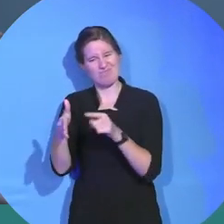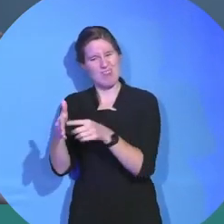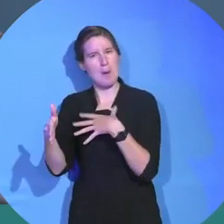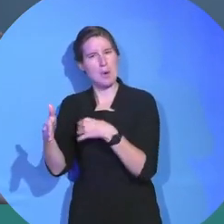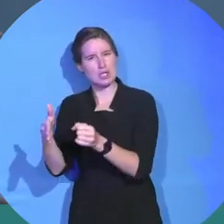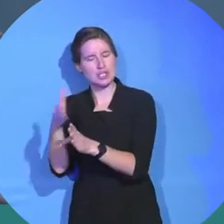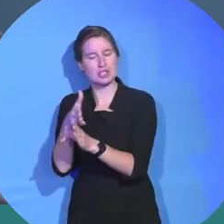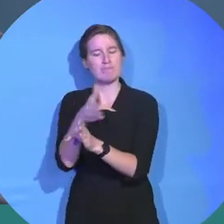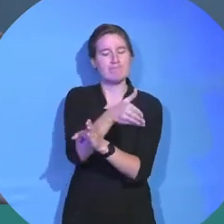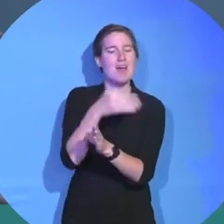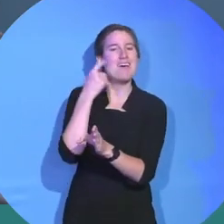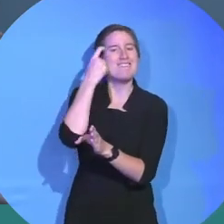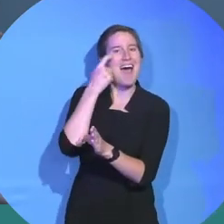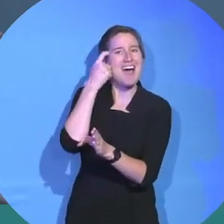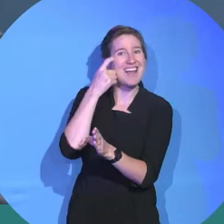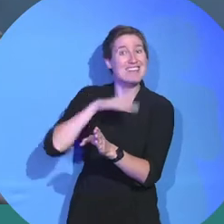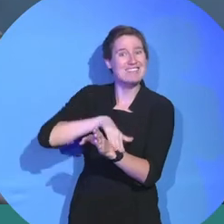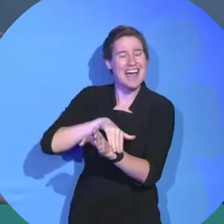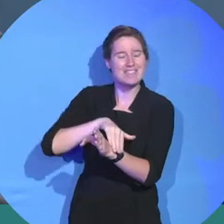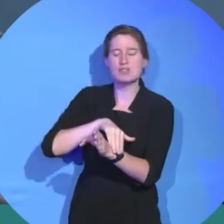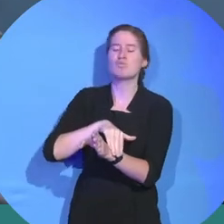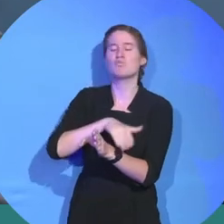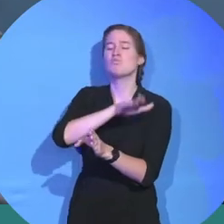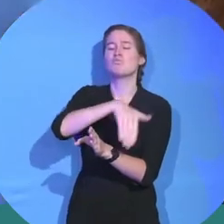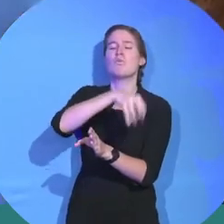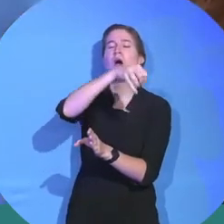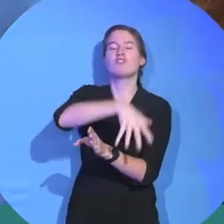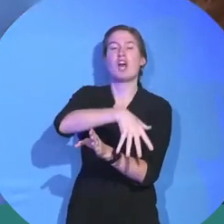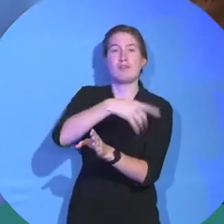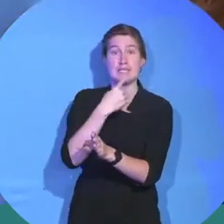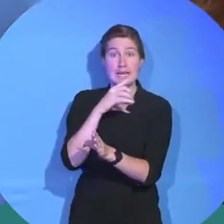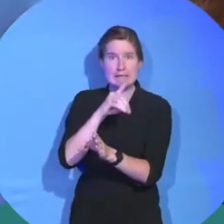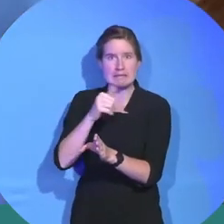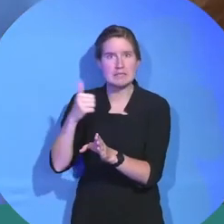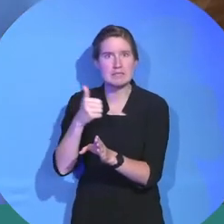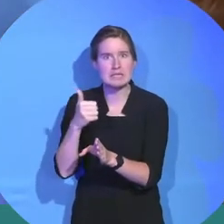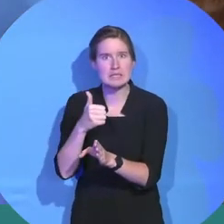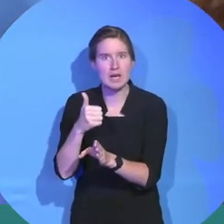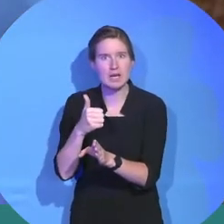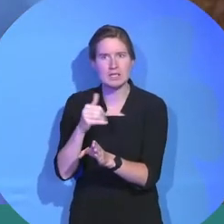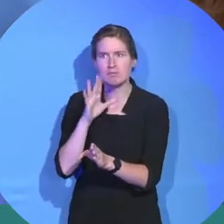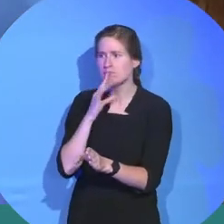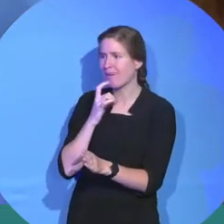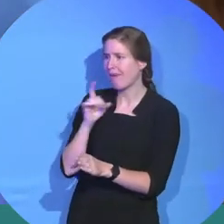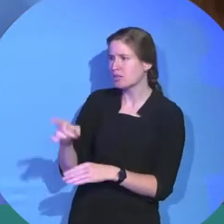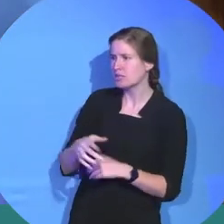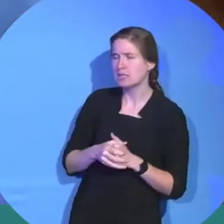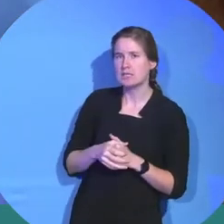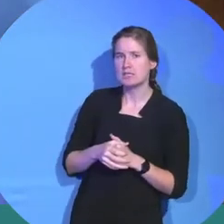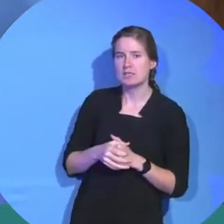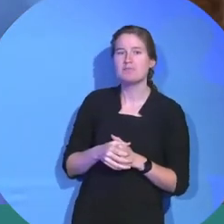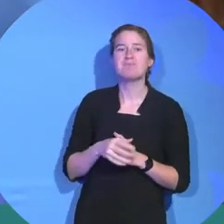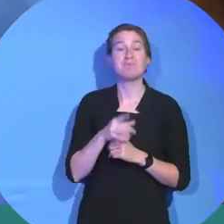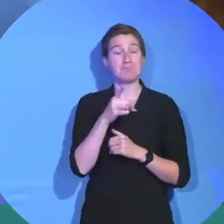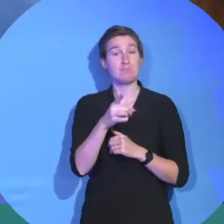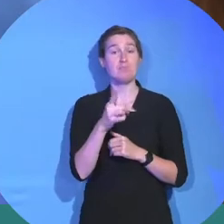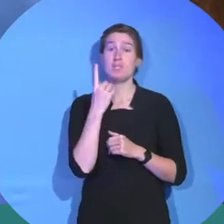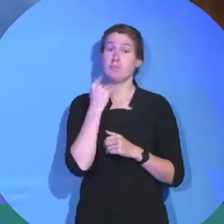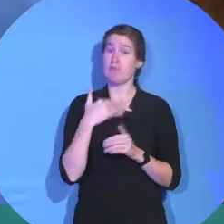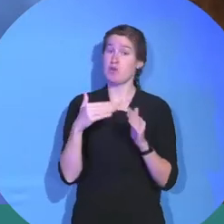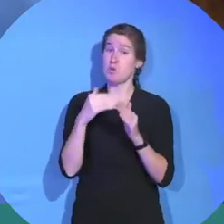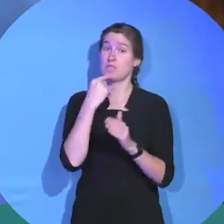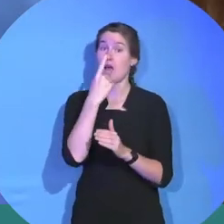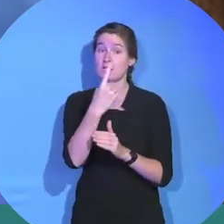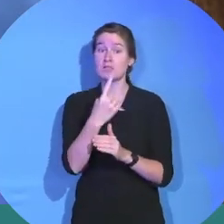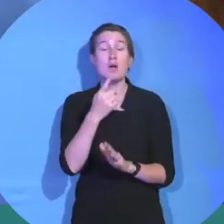willen afschaffen. Wil ik eerst uw reactie erop en vervolgens ga ik naar u toe. Prima. Nou ja, allereerst complimenten dat D66 zich zo bezighoudt met medische ethiek.